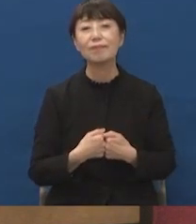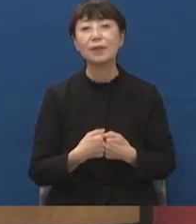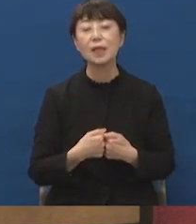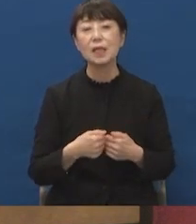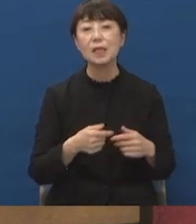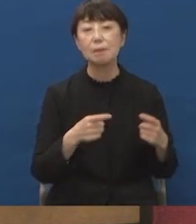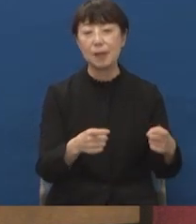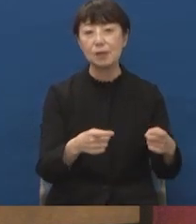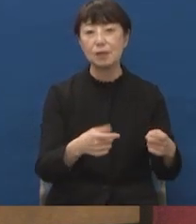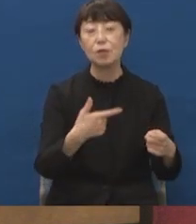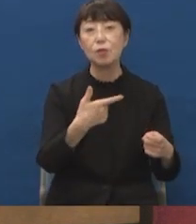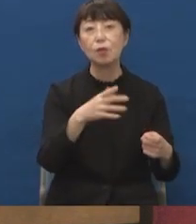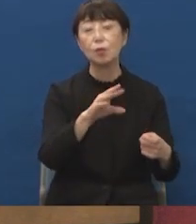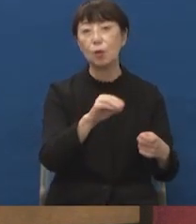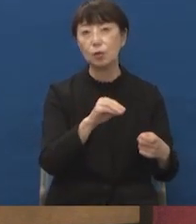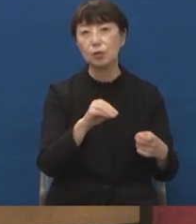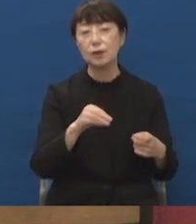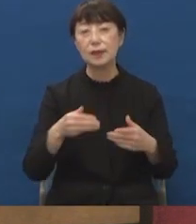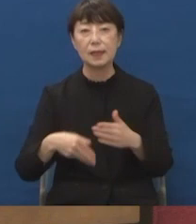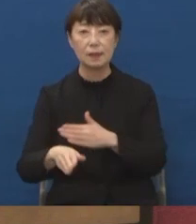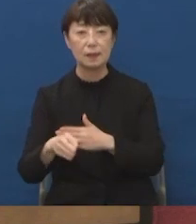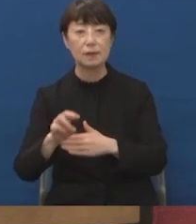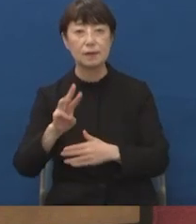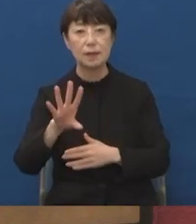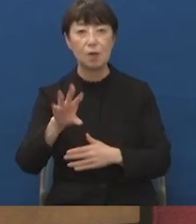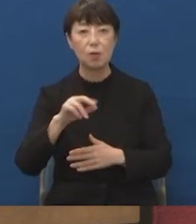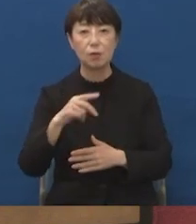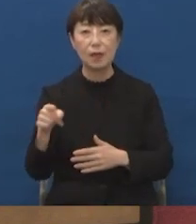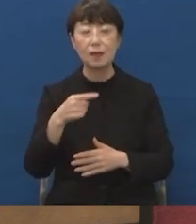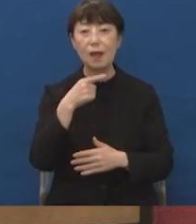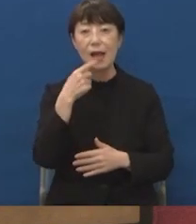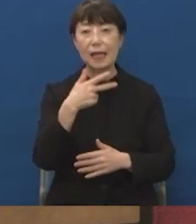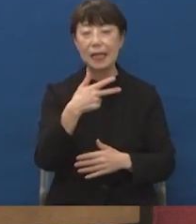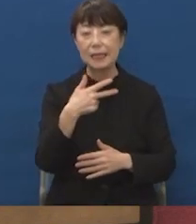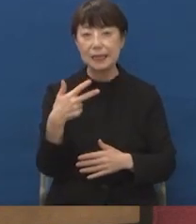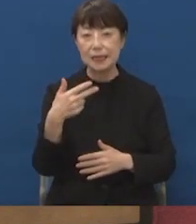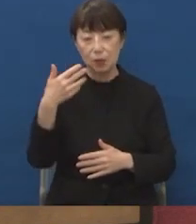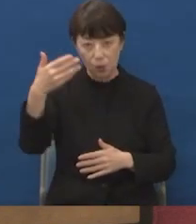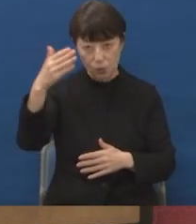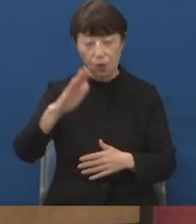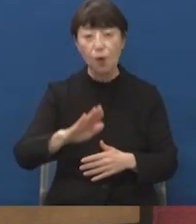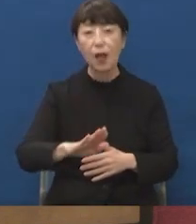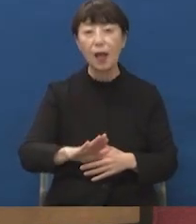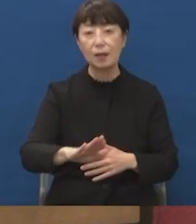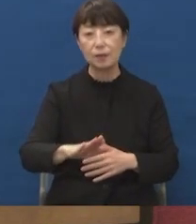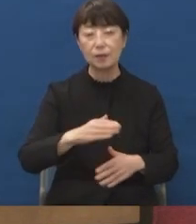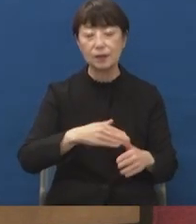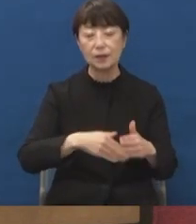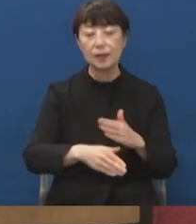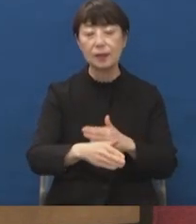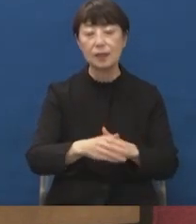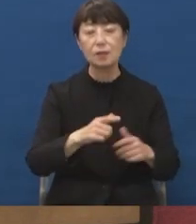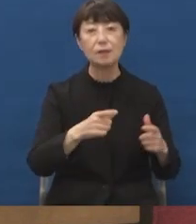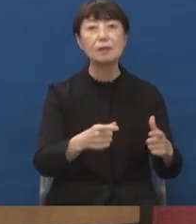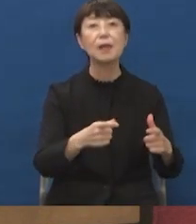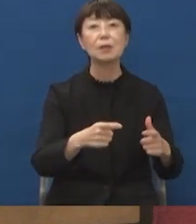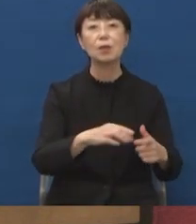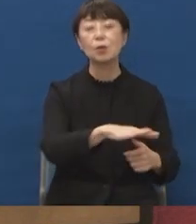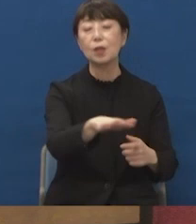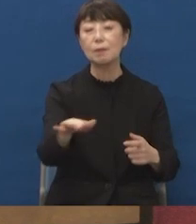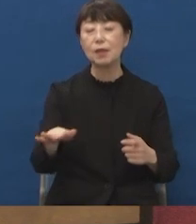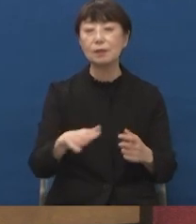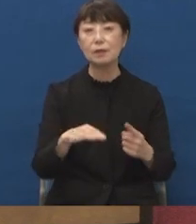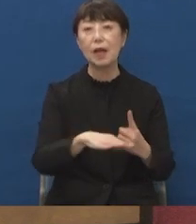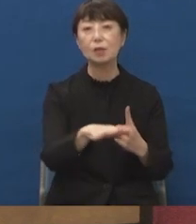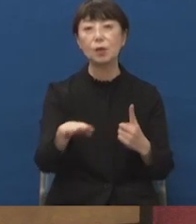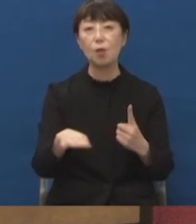円、地下鉄で3億円の赤字を見込むなど、市バス地下鉄事業を取り巻く経営環境は依然として